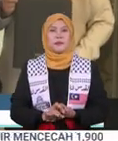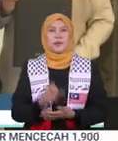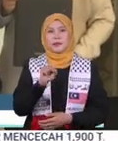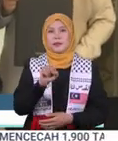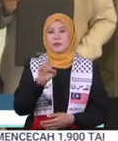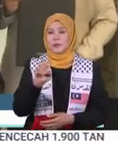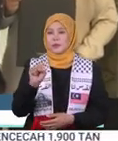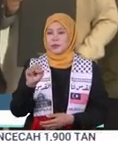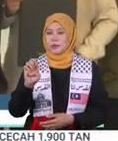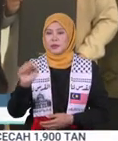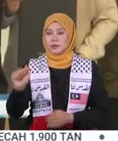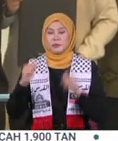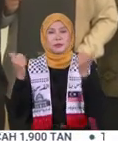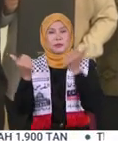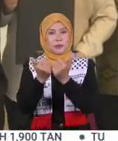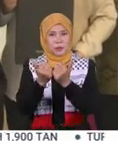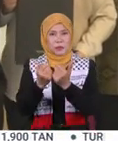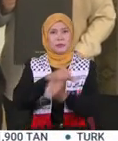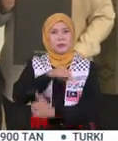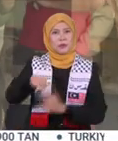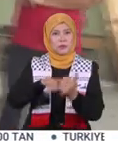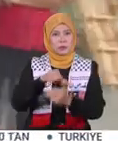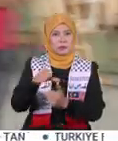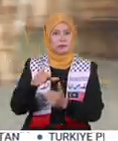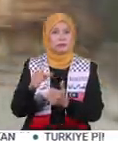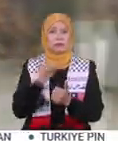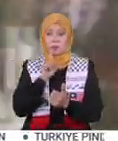SOSI merupakan persatuan perusahaan sosial kedua